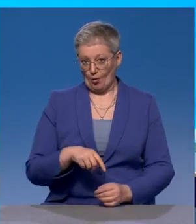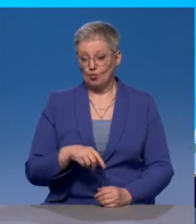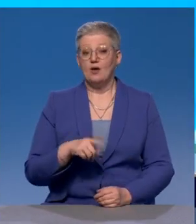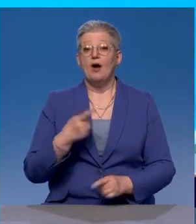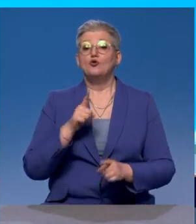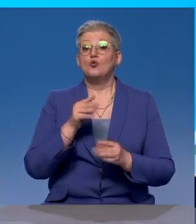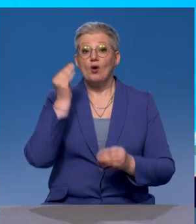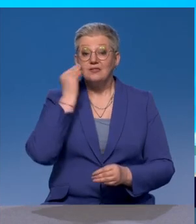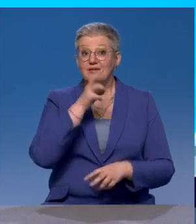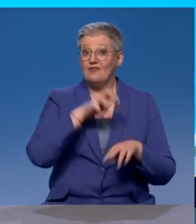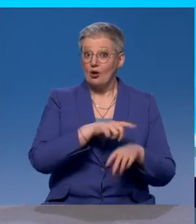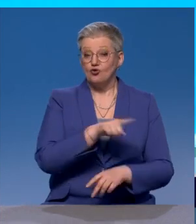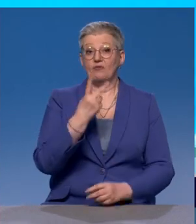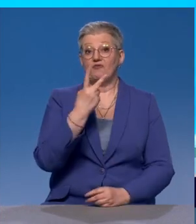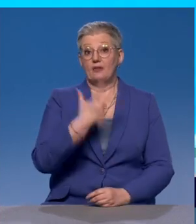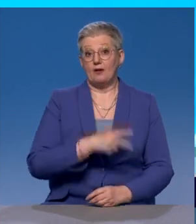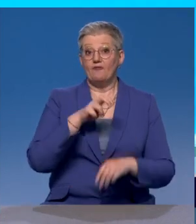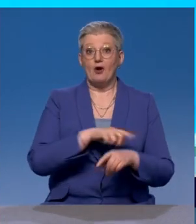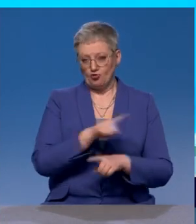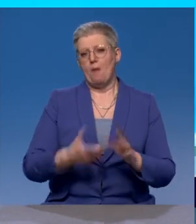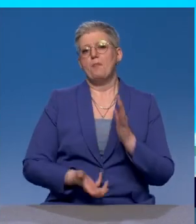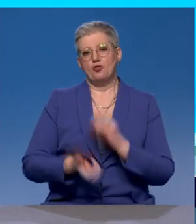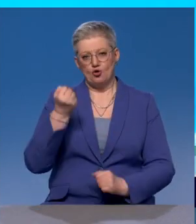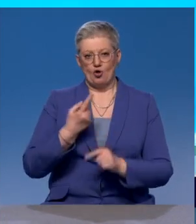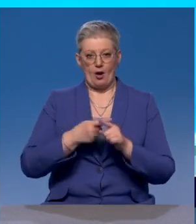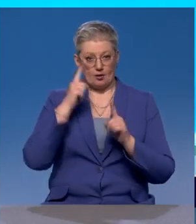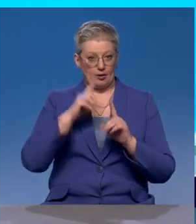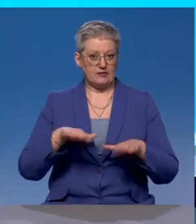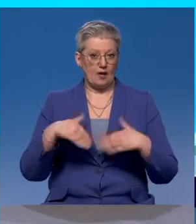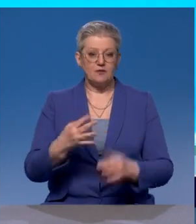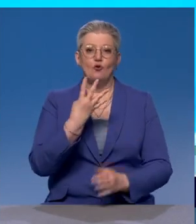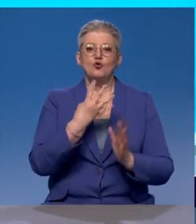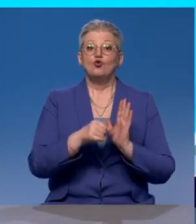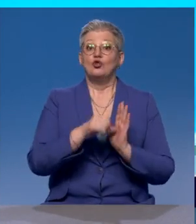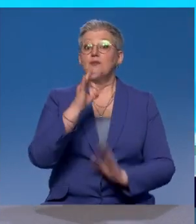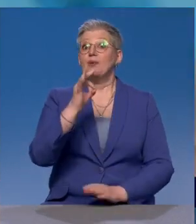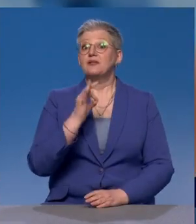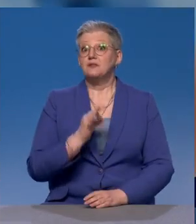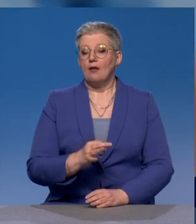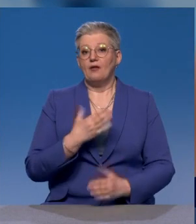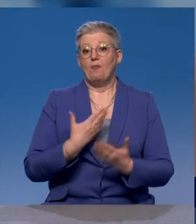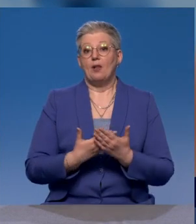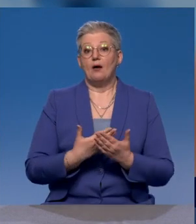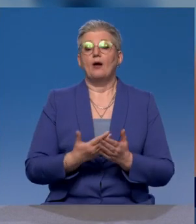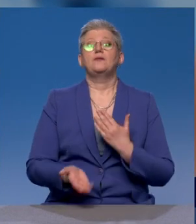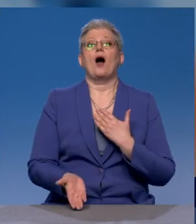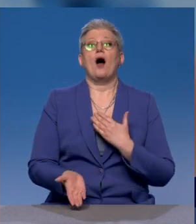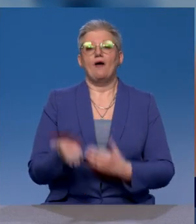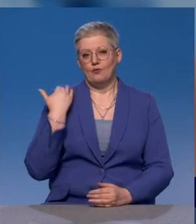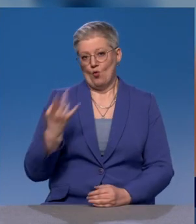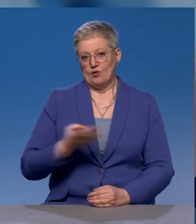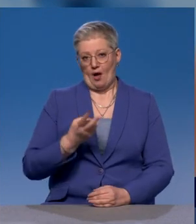врачей, то две трети врачей эту инициативу поддержали. Из них 46% полагают, что давно пора разгрузить